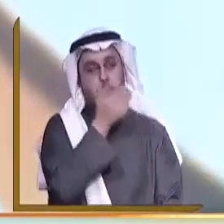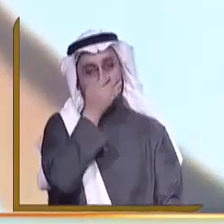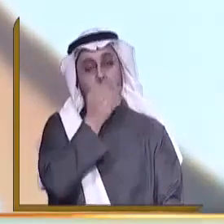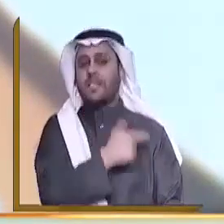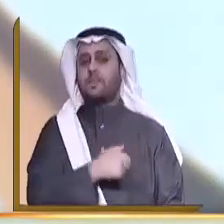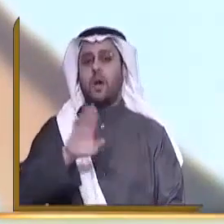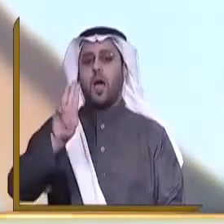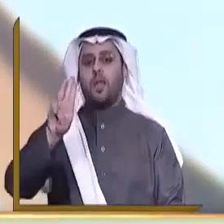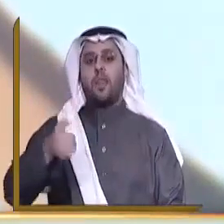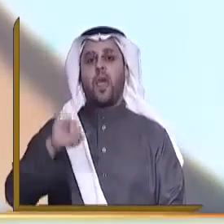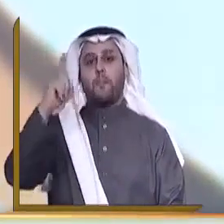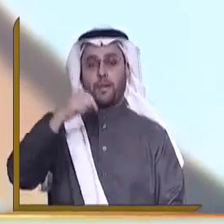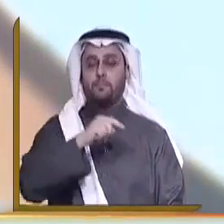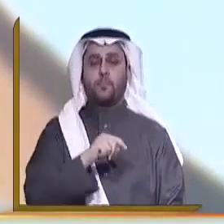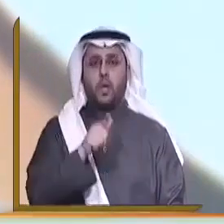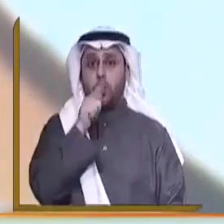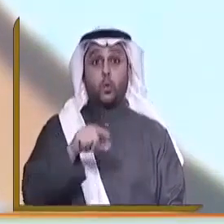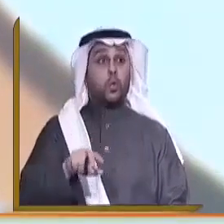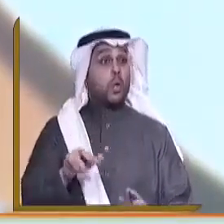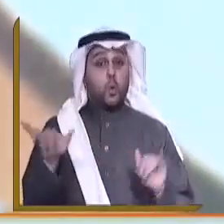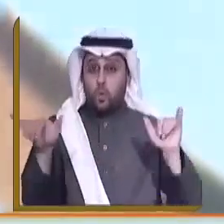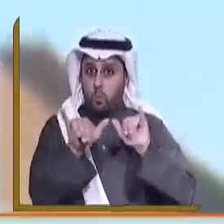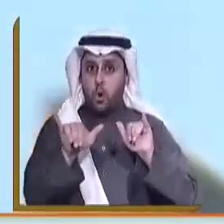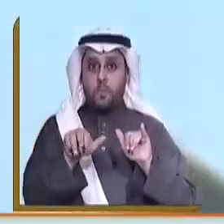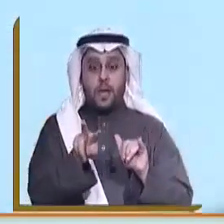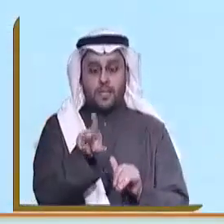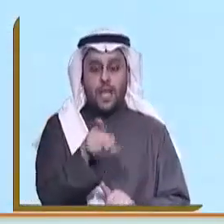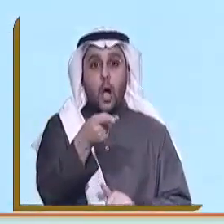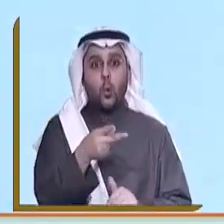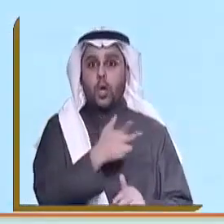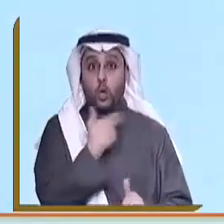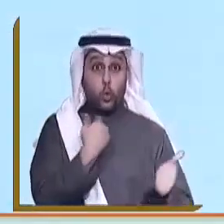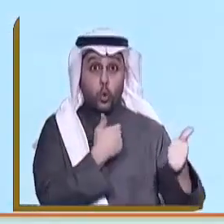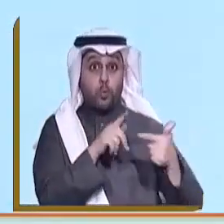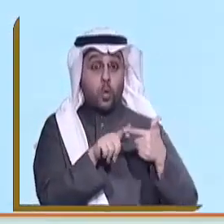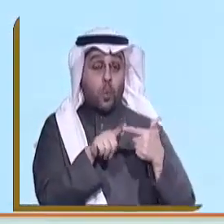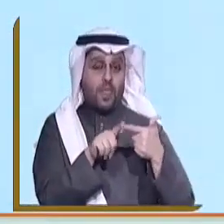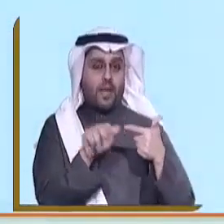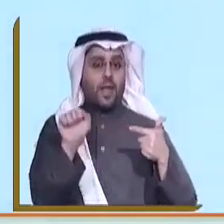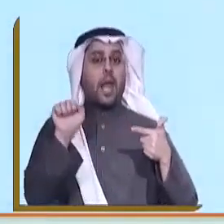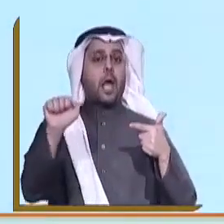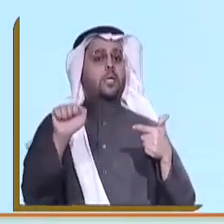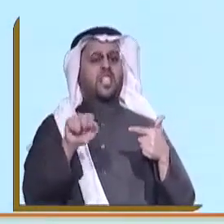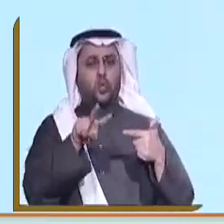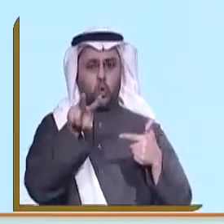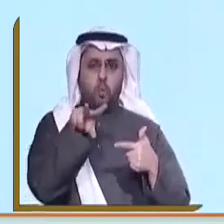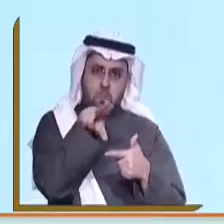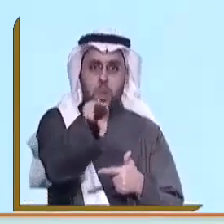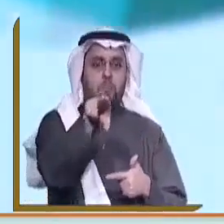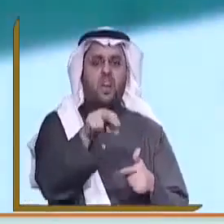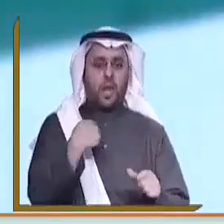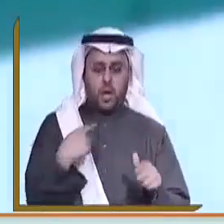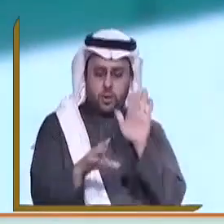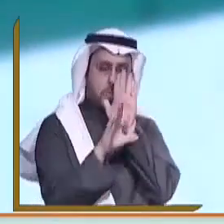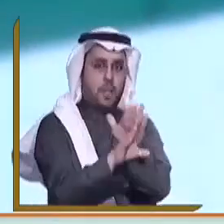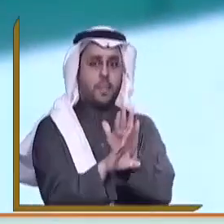السنوي للبرنامج يركز على التحول في القطاعين العام والخاص وغير الربحي مضيفا العمل على تحقيق